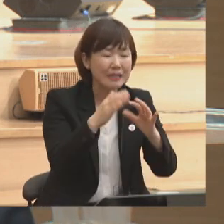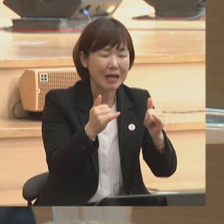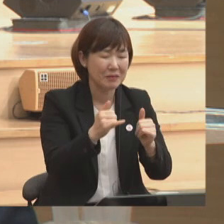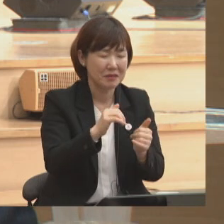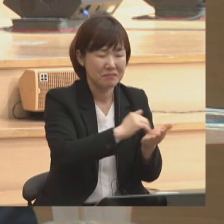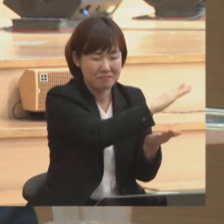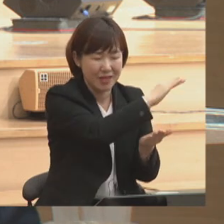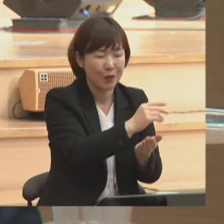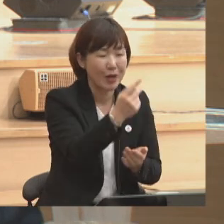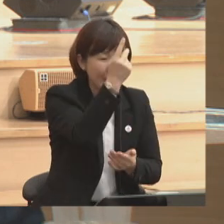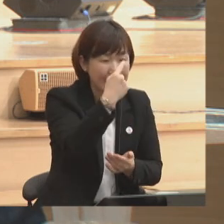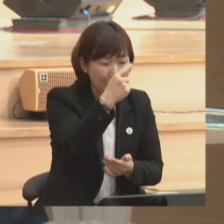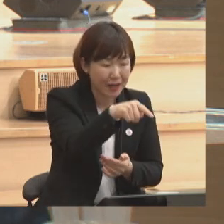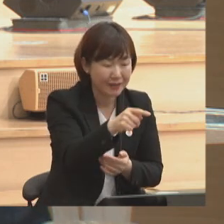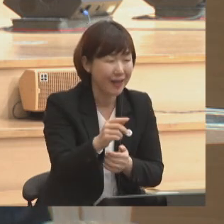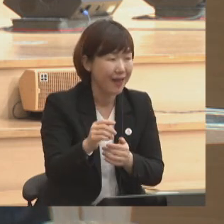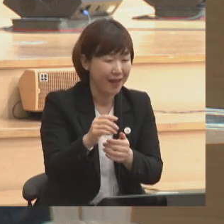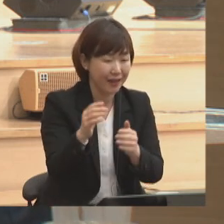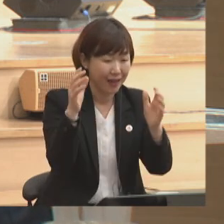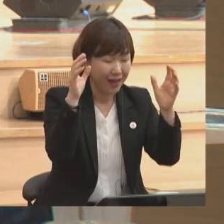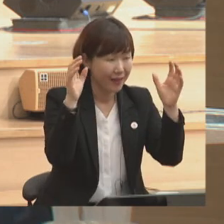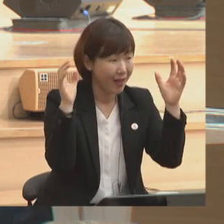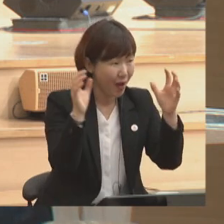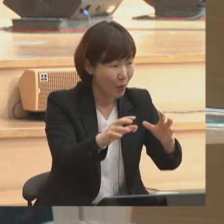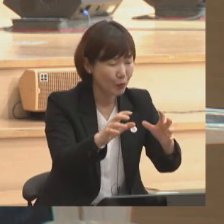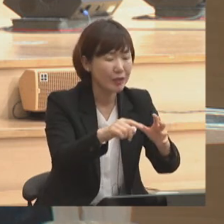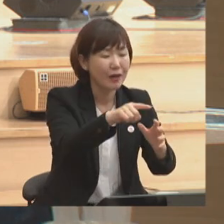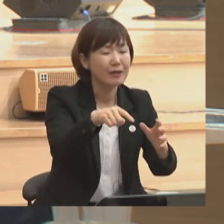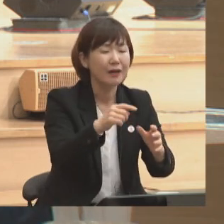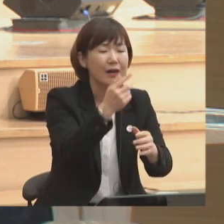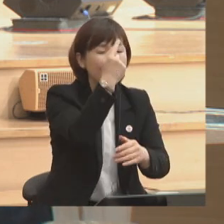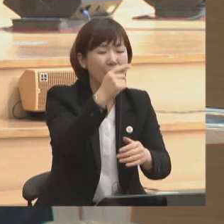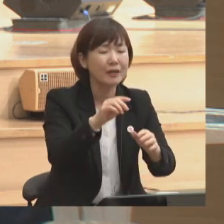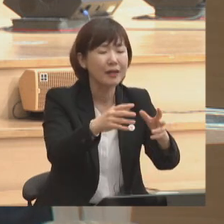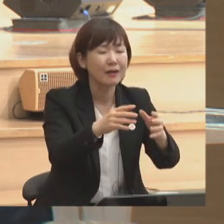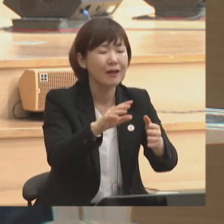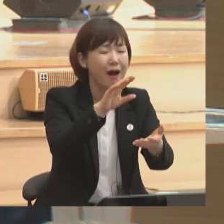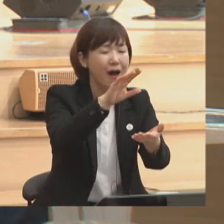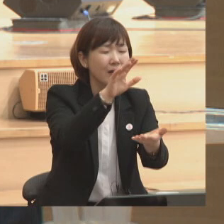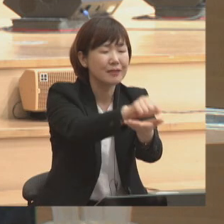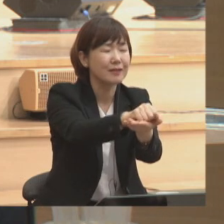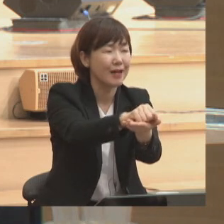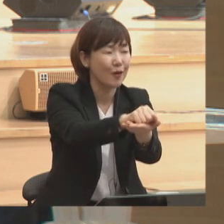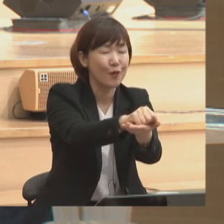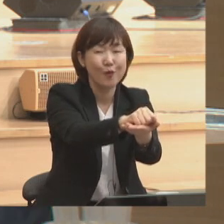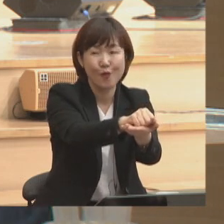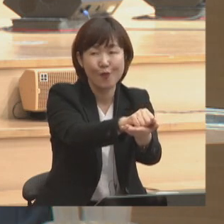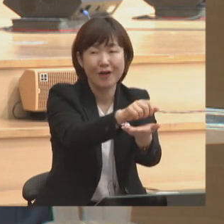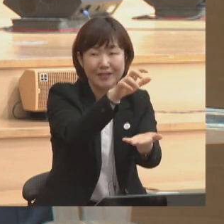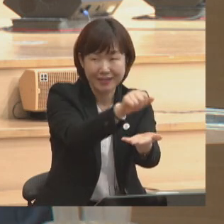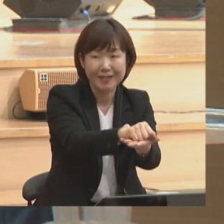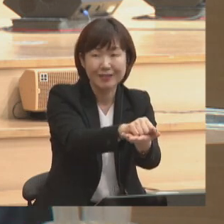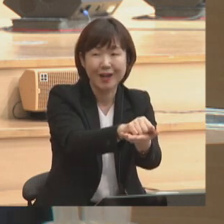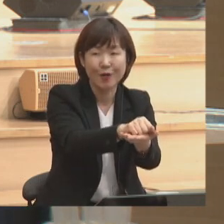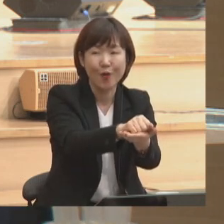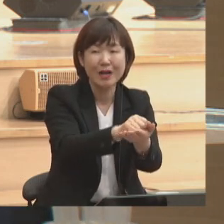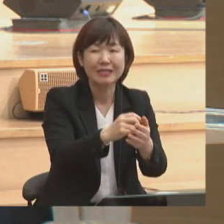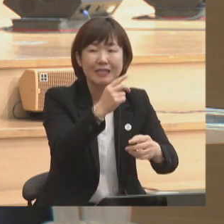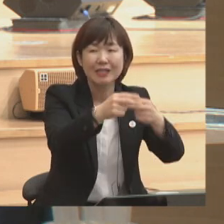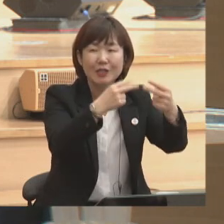성읍에 두매 그들이 사마리아를 차지하고 그 여러 성읍에 거주하니라. 예, 여기 분명히 나오잖아요.